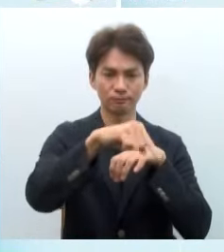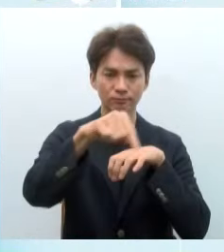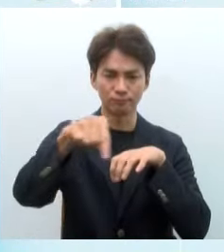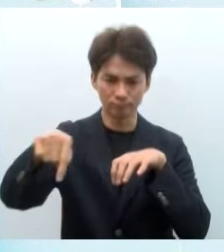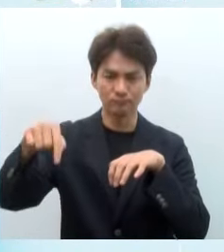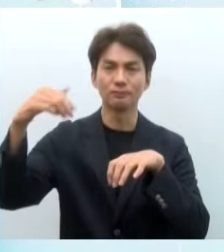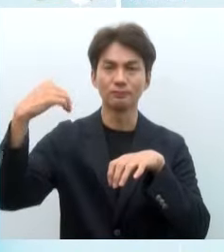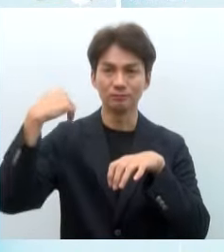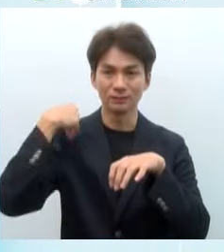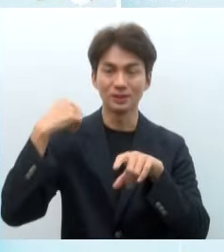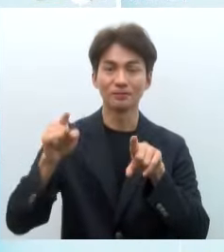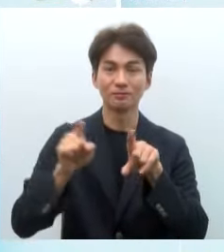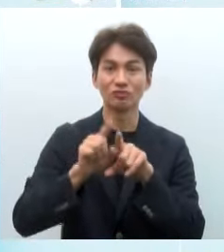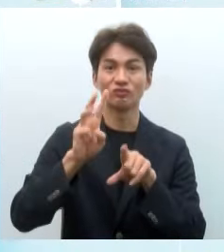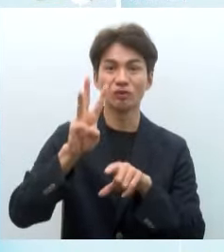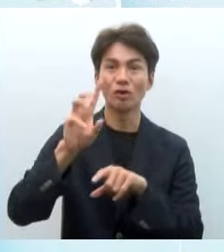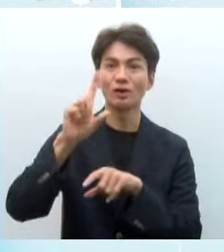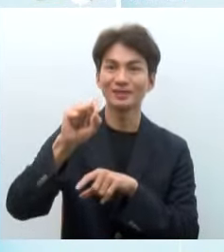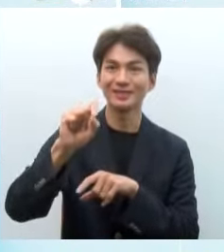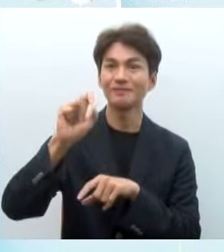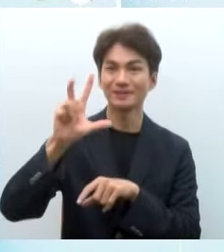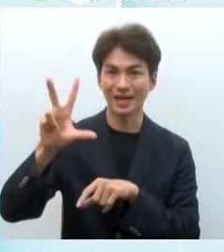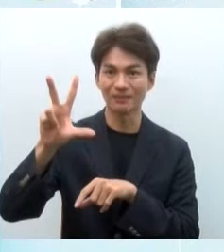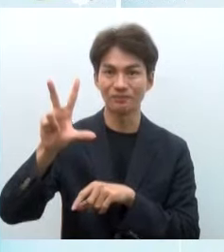ที่นำว23กับว29